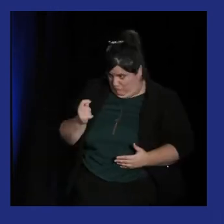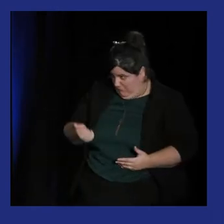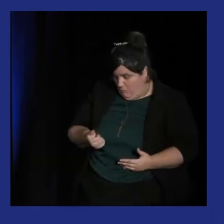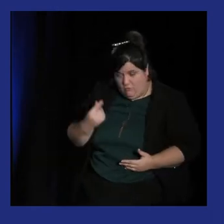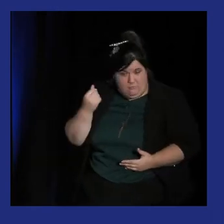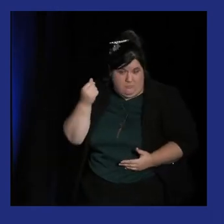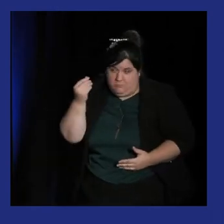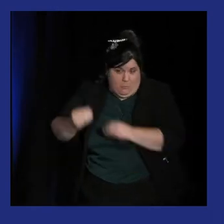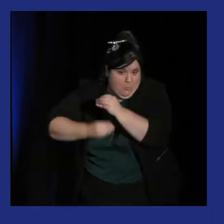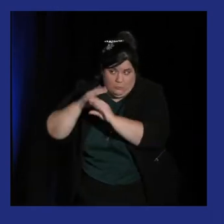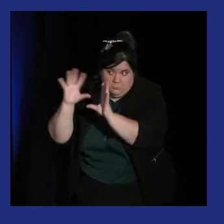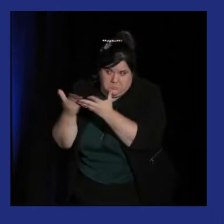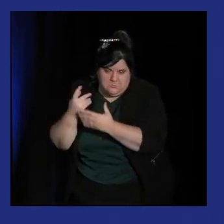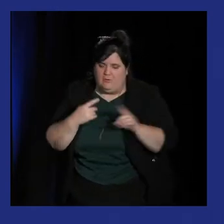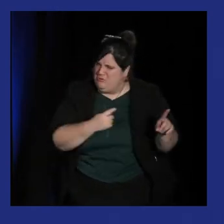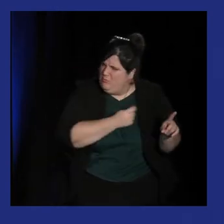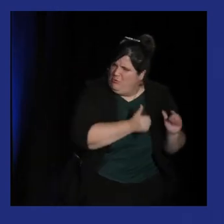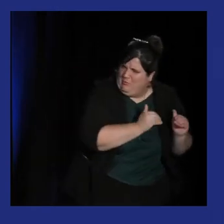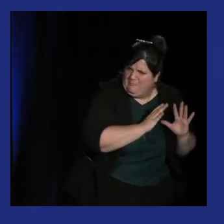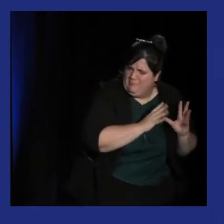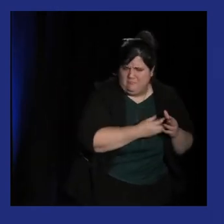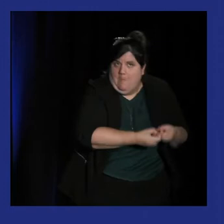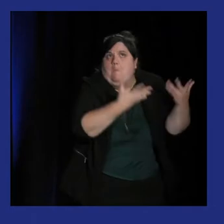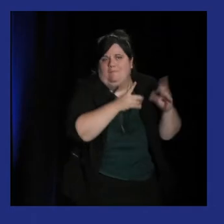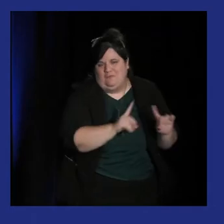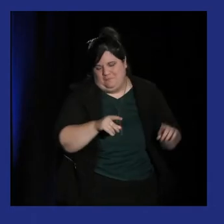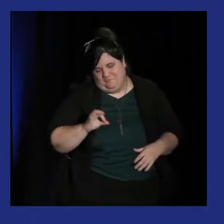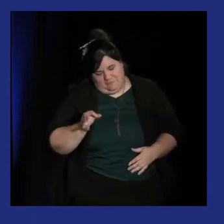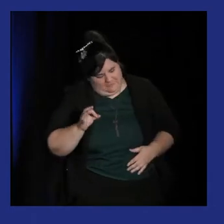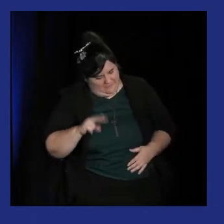où il y en avait quand même très peu même au Japon et